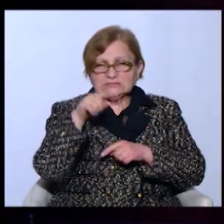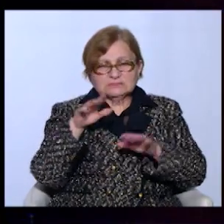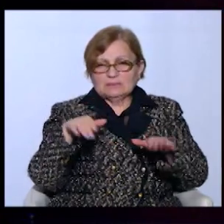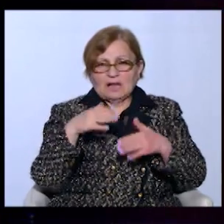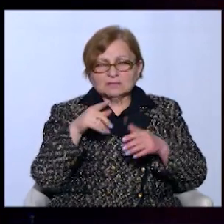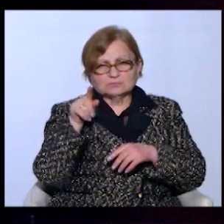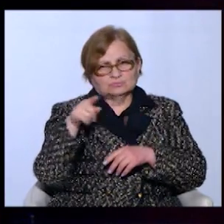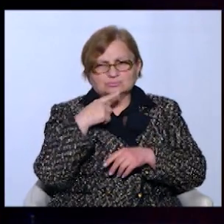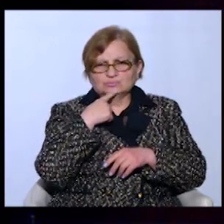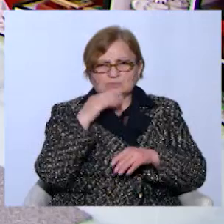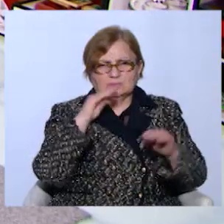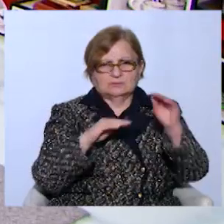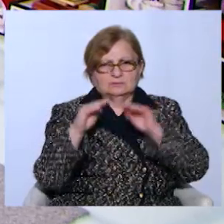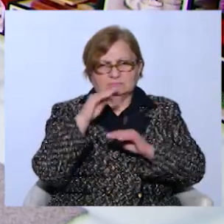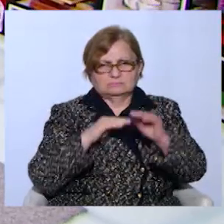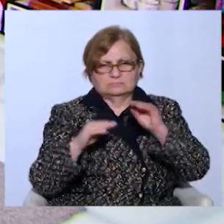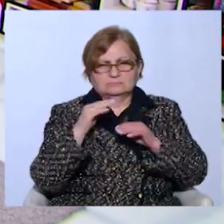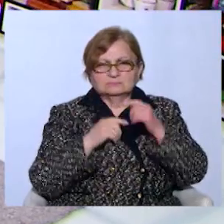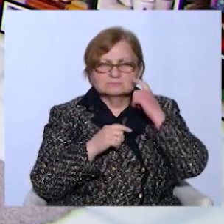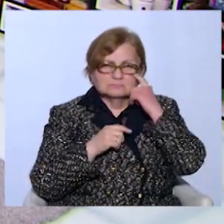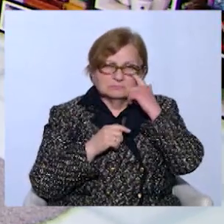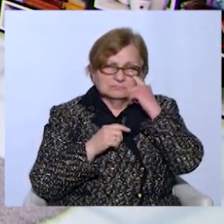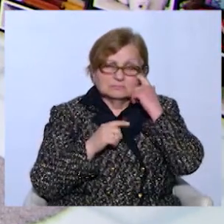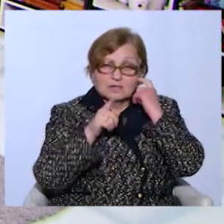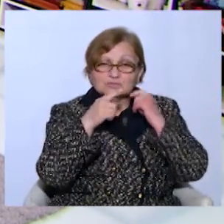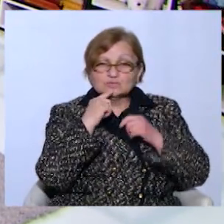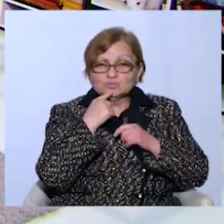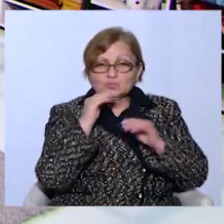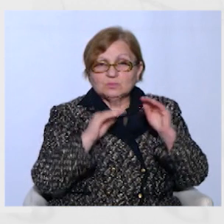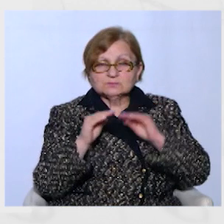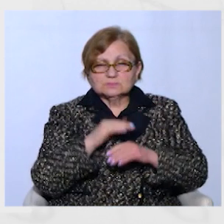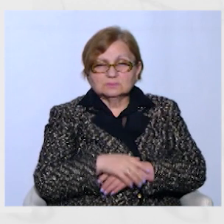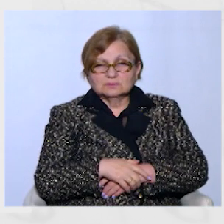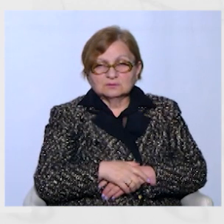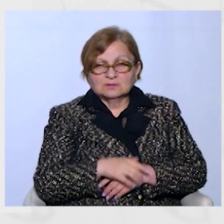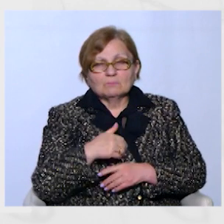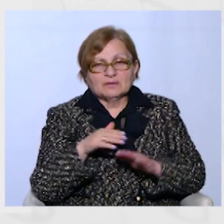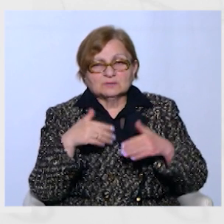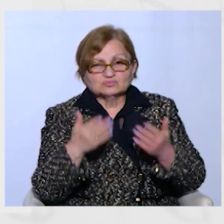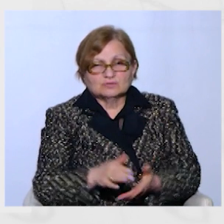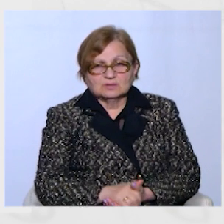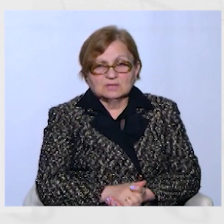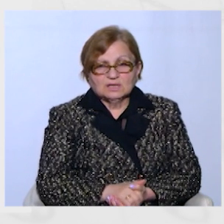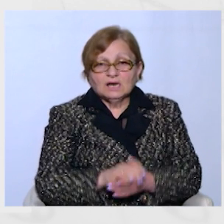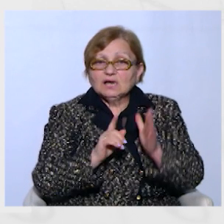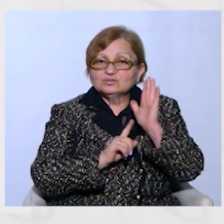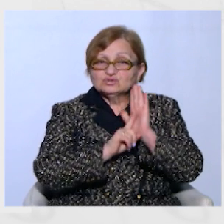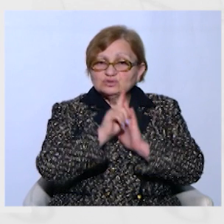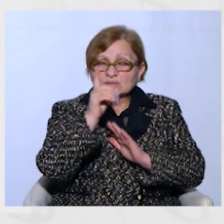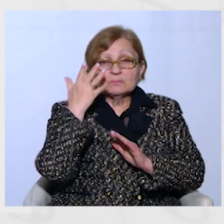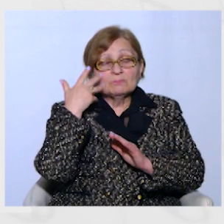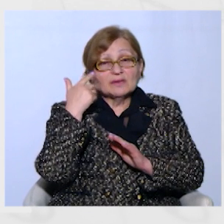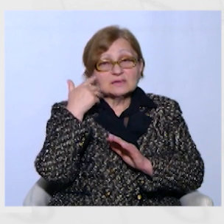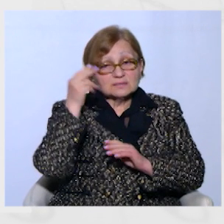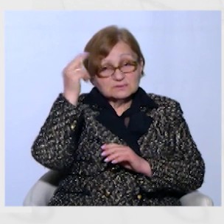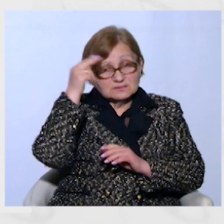ნახეთ, ასეთებიც შეიძლება შეხვდეთ. ეს ცოტა რთული ასაწყობია. ამიტომ მე გირჩევთ, ჯერ ფერადი ფიგურებით